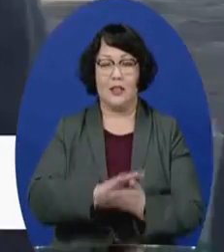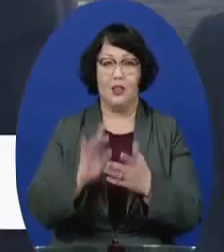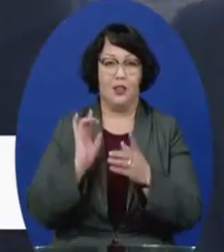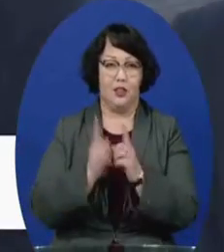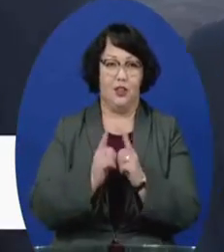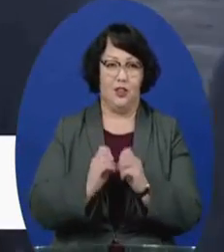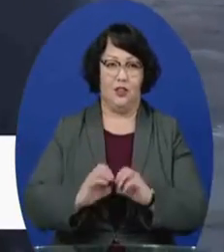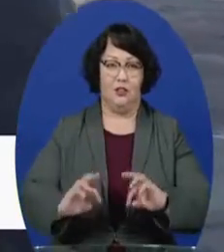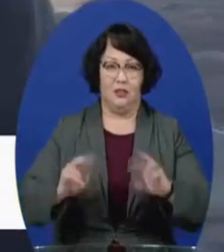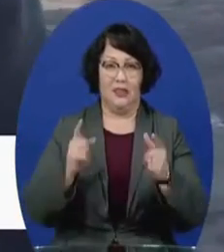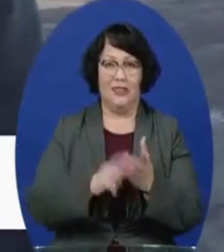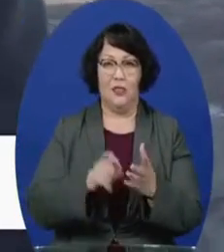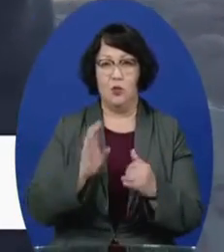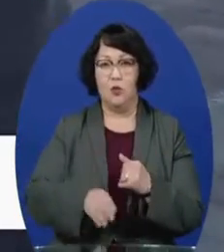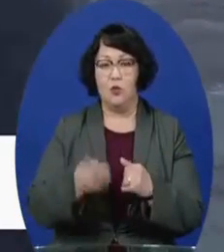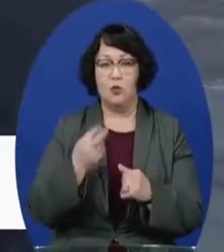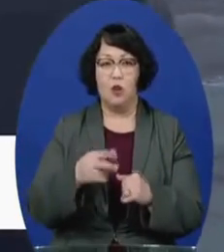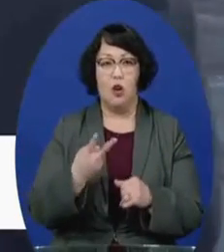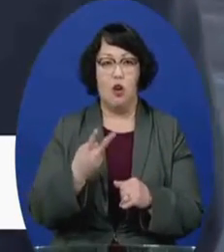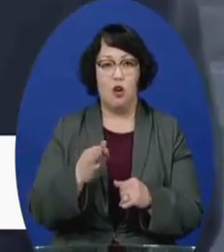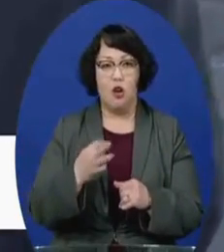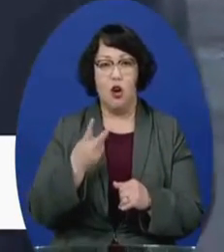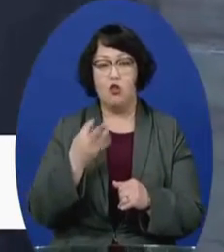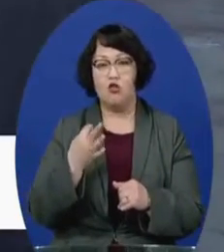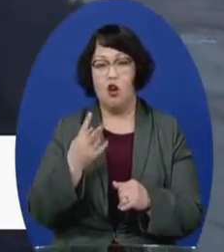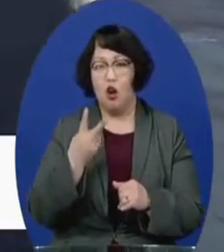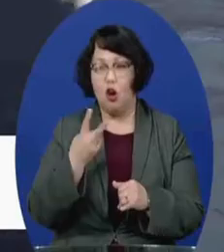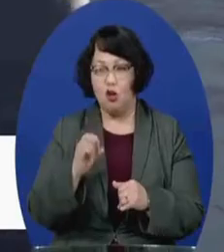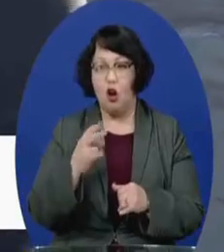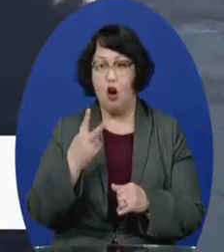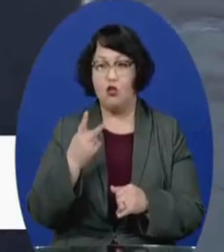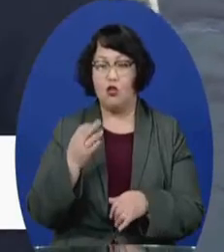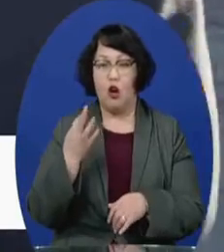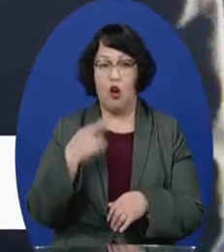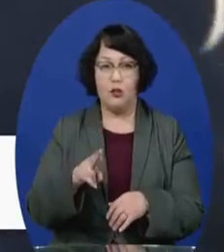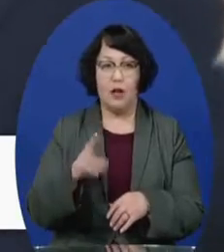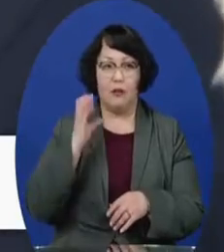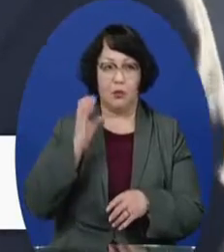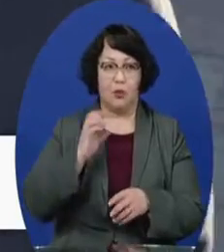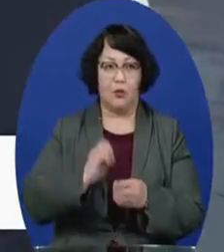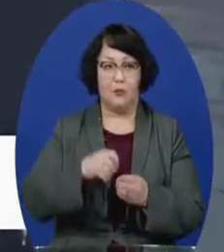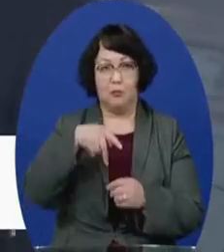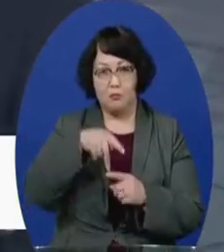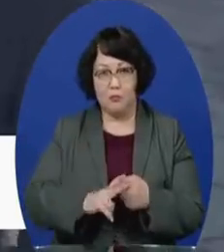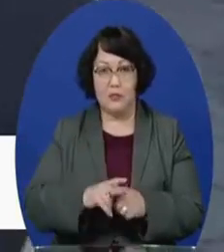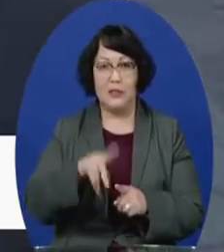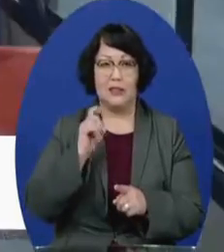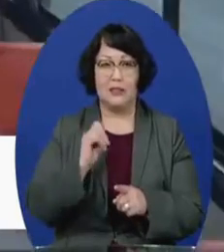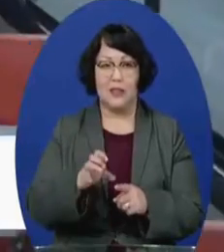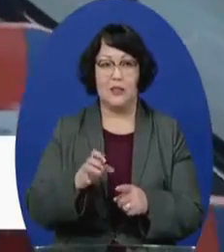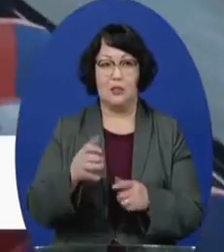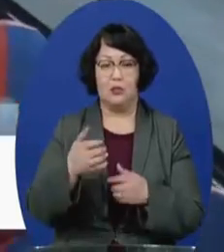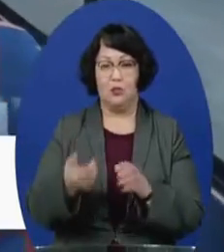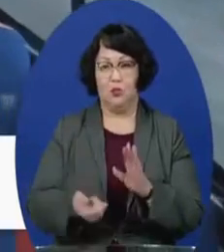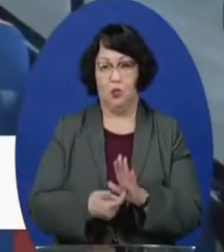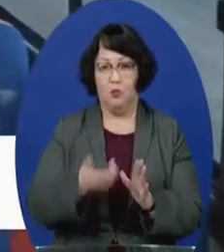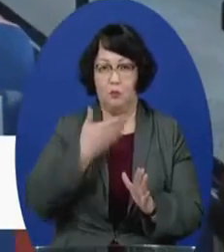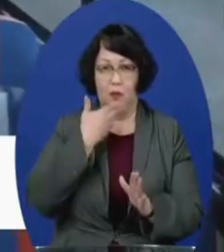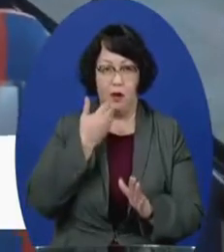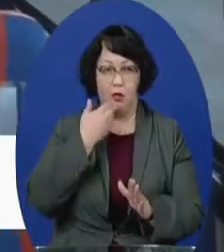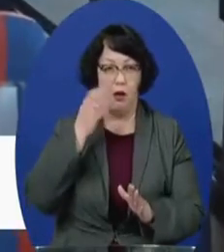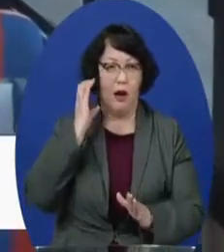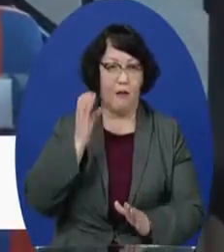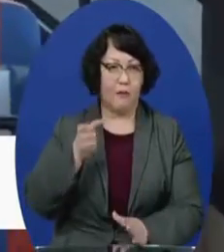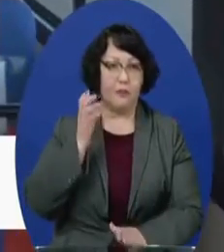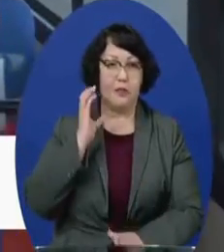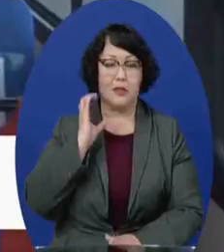нөгөө орж ирж байгаа 2020 оны 21 оны автобуснуудыг бол засварлах тийм бааз суурь бас муу. Нийтийн